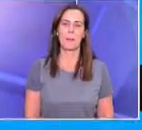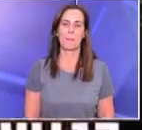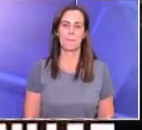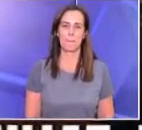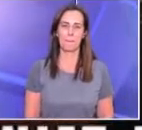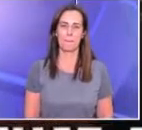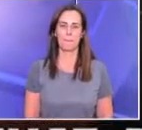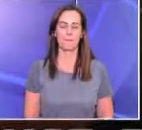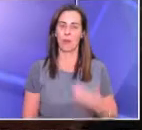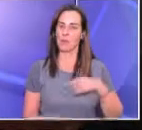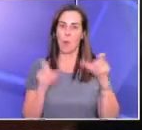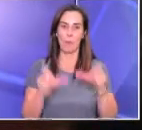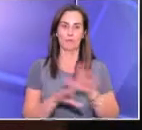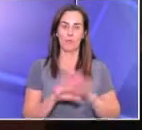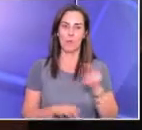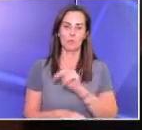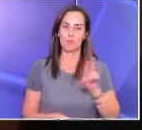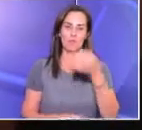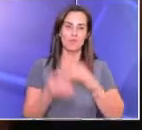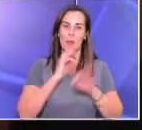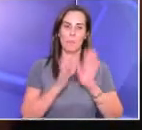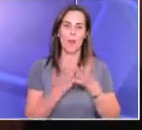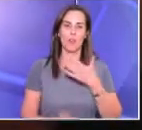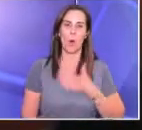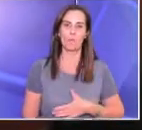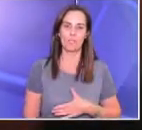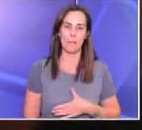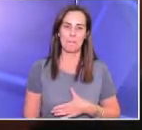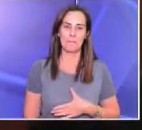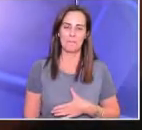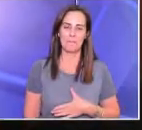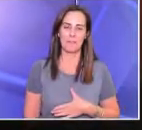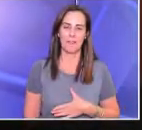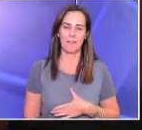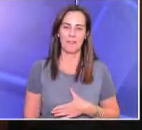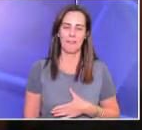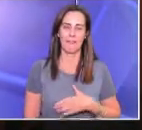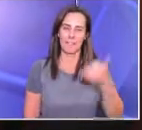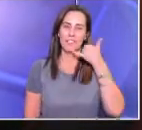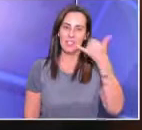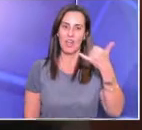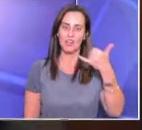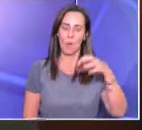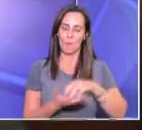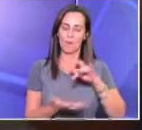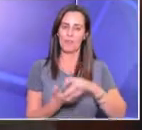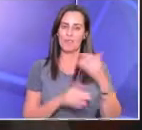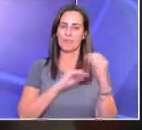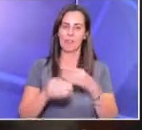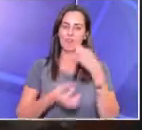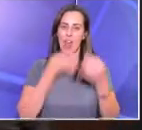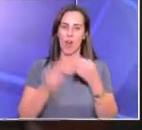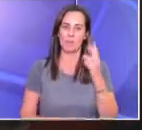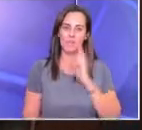לא מגביל אתכם בנושאים, אתם יכולים לשאול על מה שאתם רוצים. תתקשרו למערכות שלכם, הם יזרימו לכם